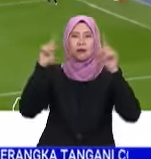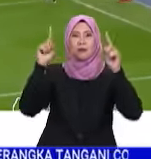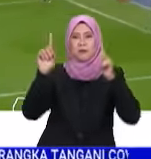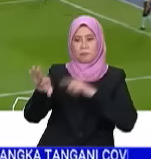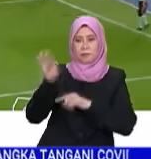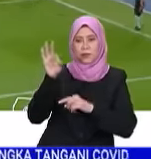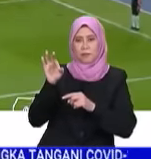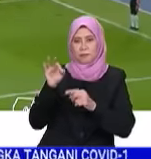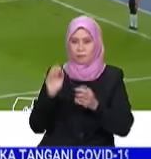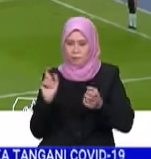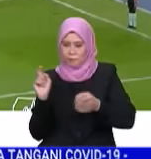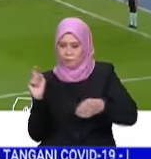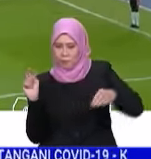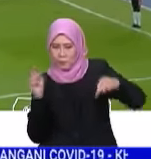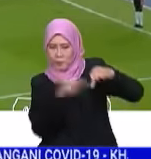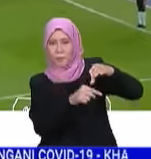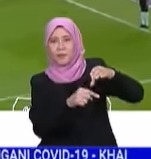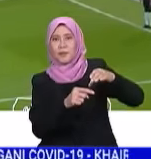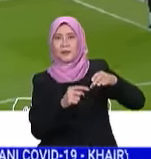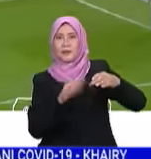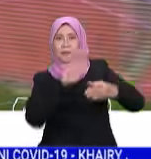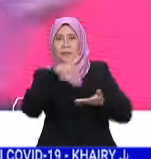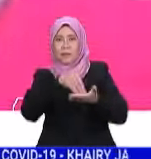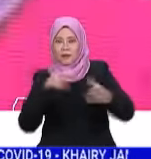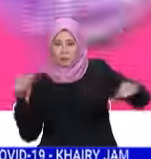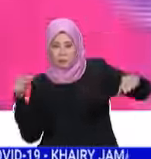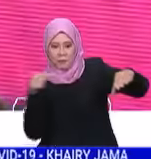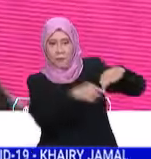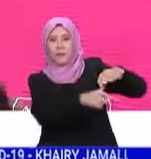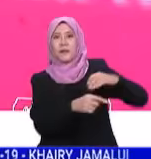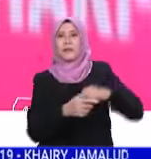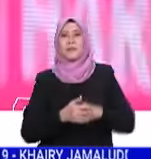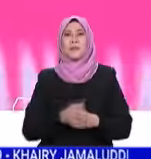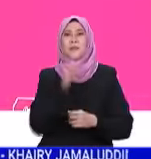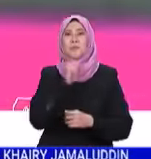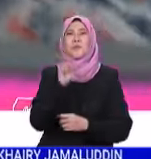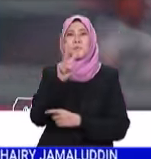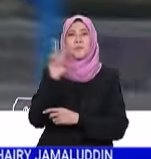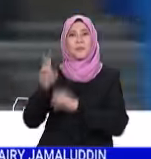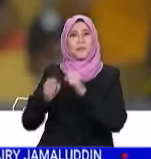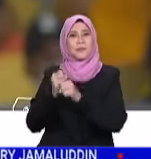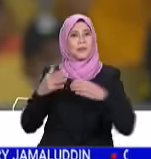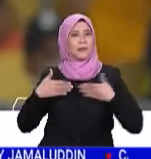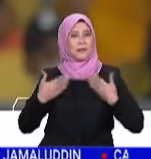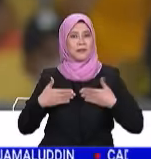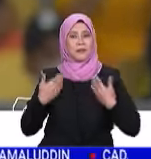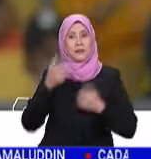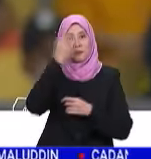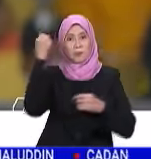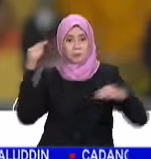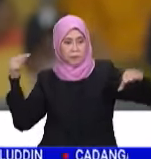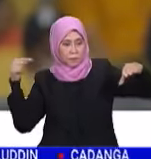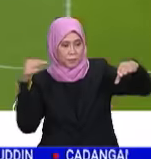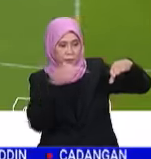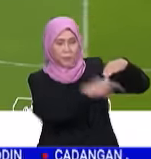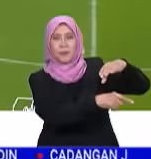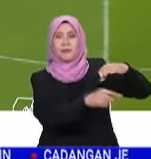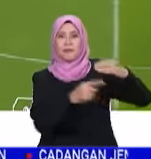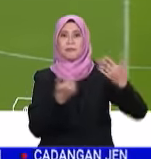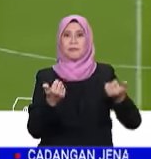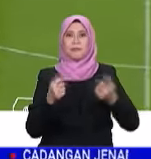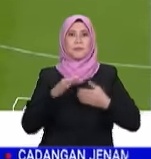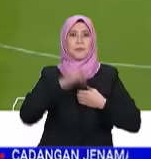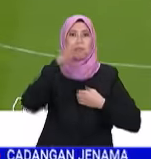pasti posisi yang digemarinya di posisi Tengah pemain berusia 27 tahun itu turut gembira kerana Jar ber menk